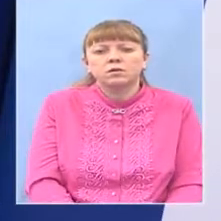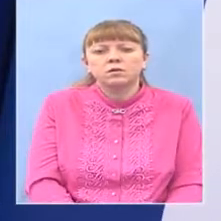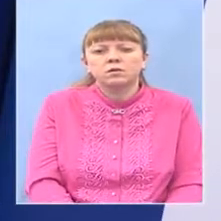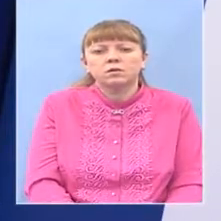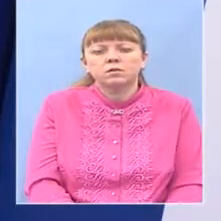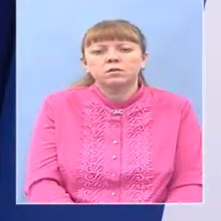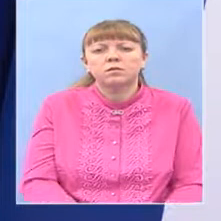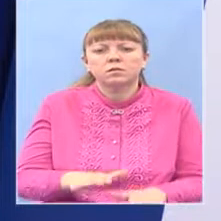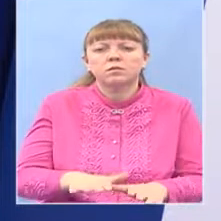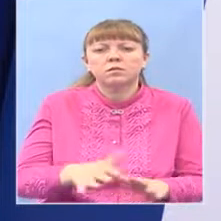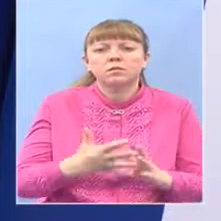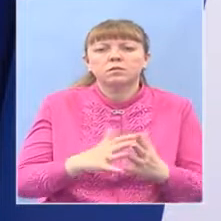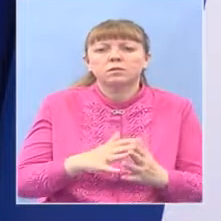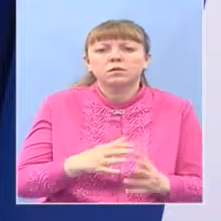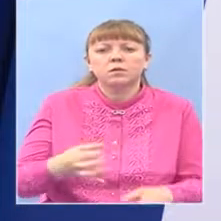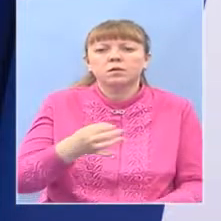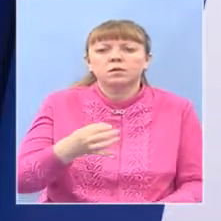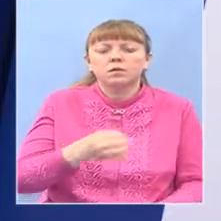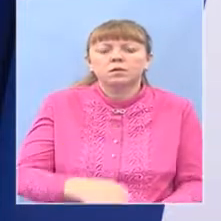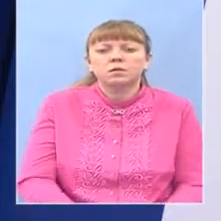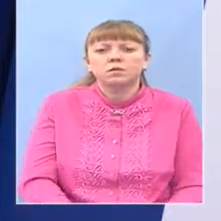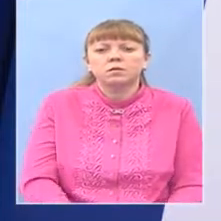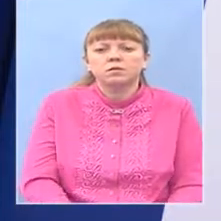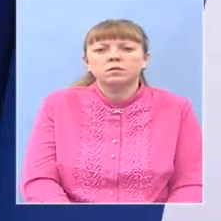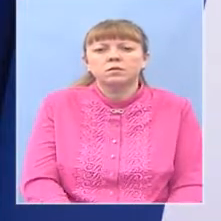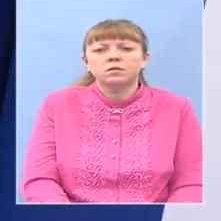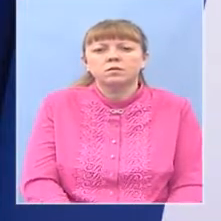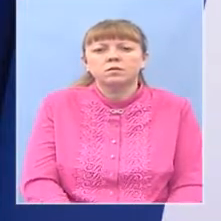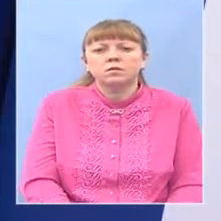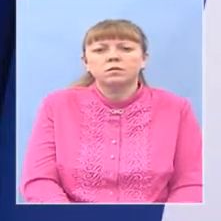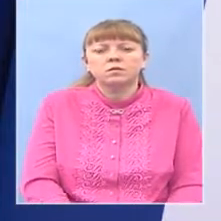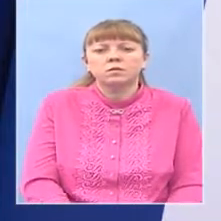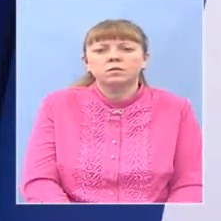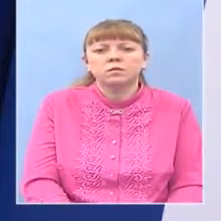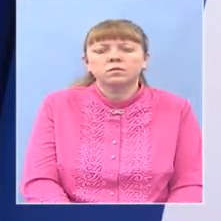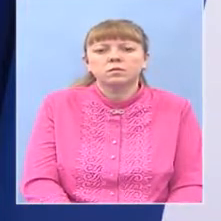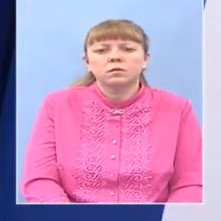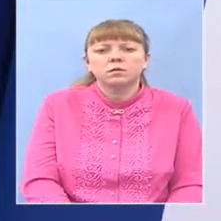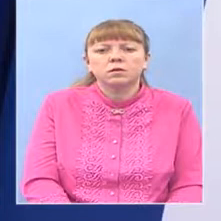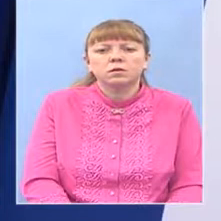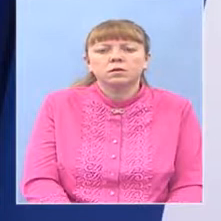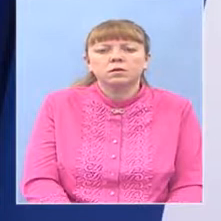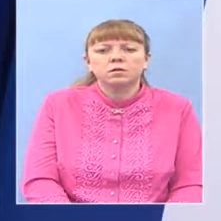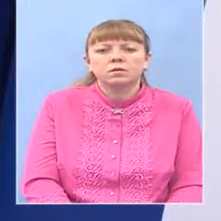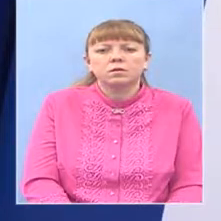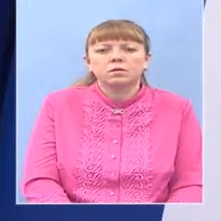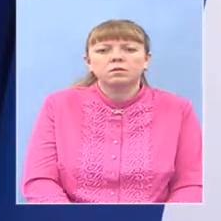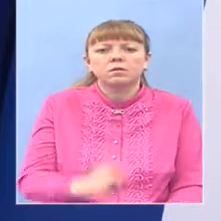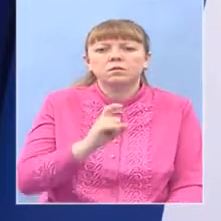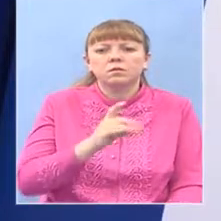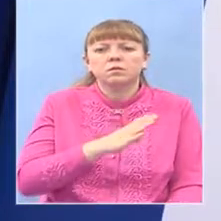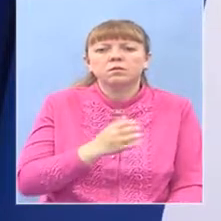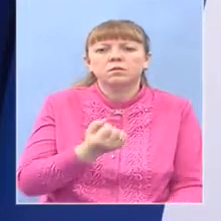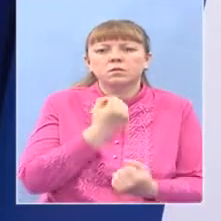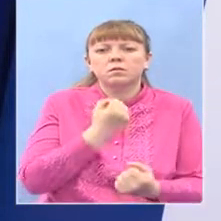ну и вообще по области, конечно, есть да, как бы средства, механизмы поддержки,